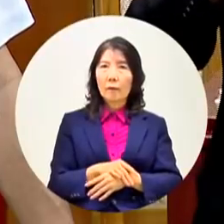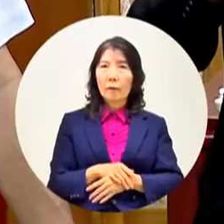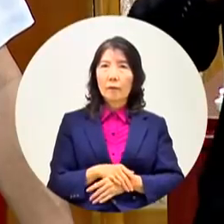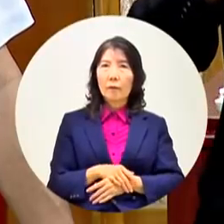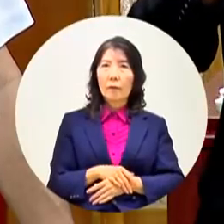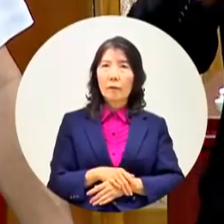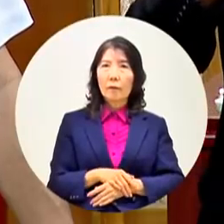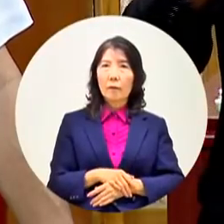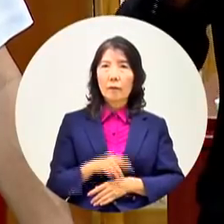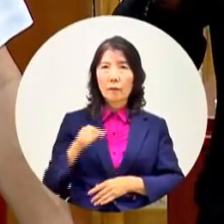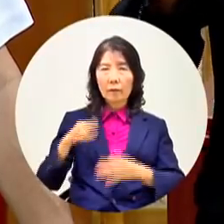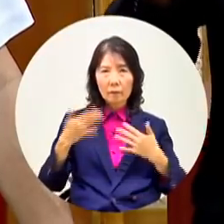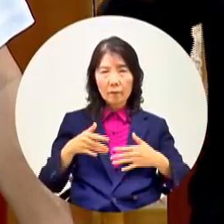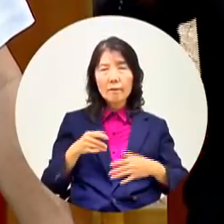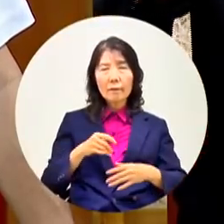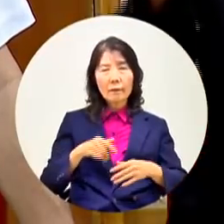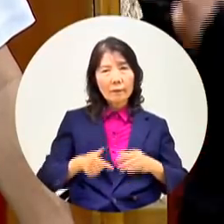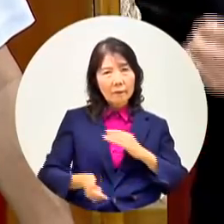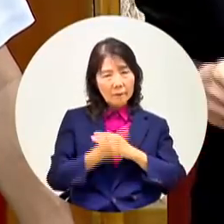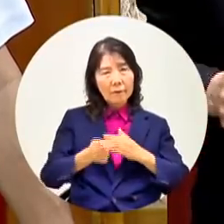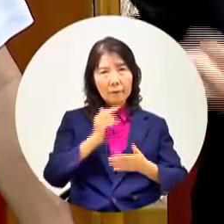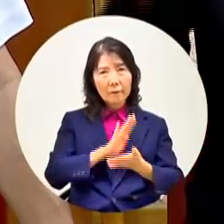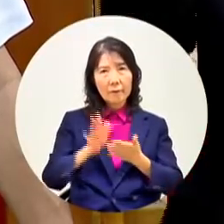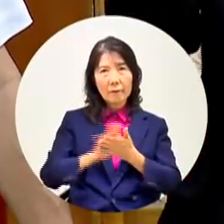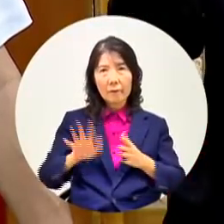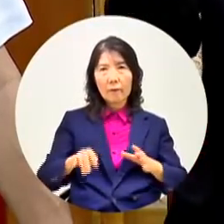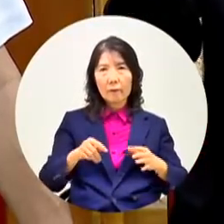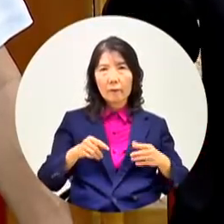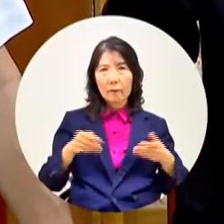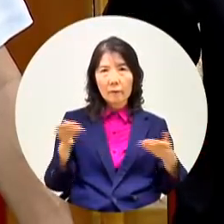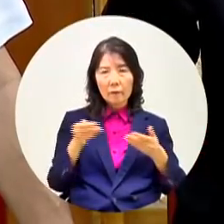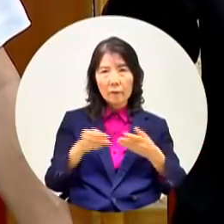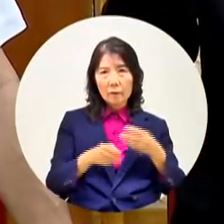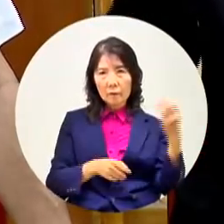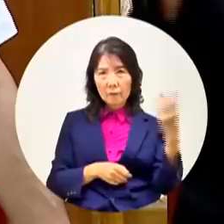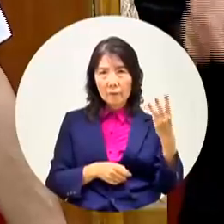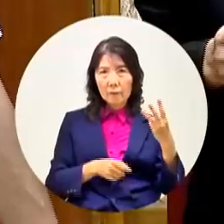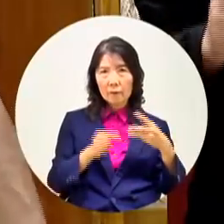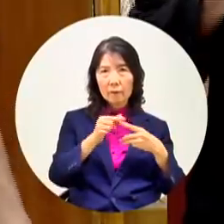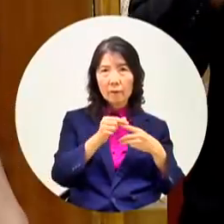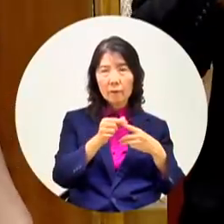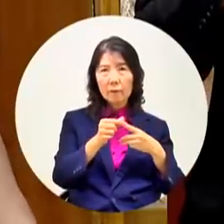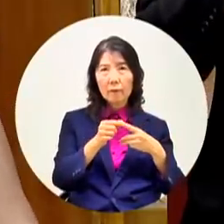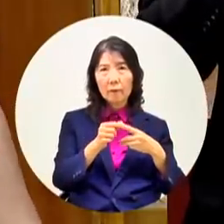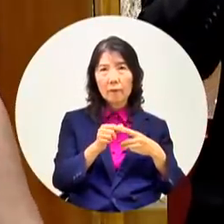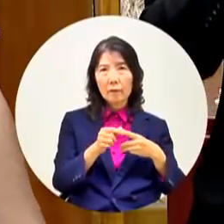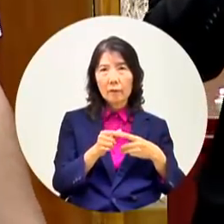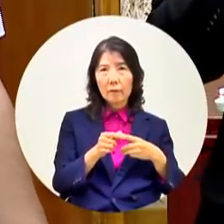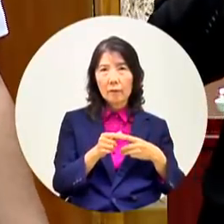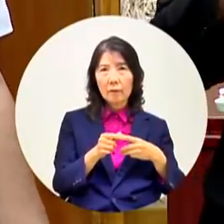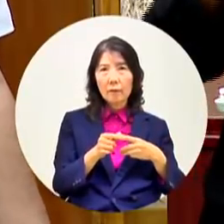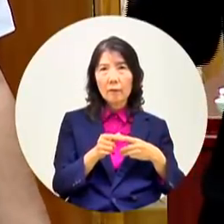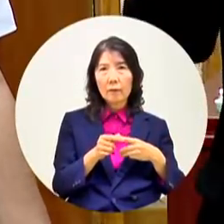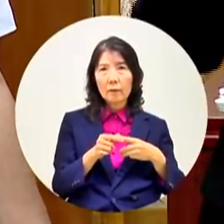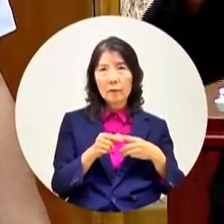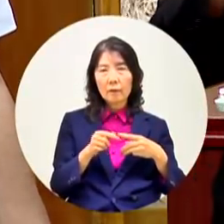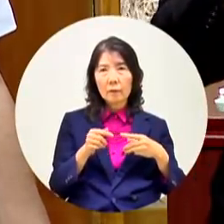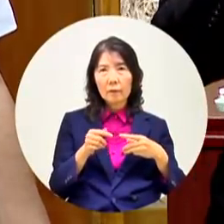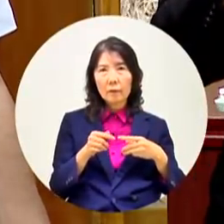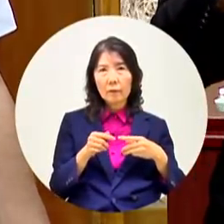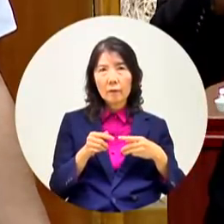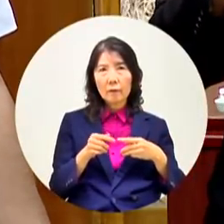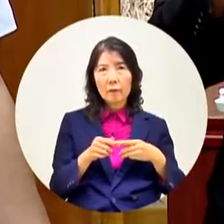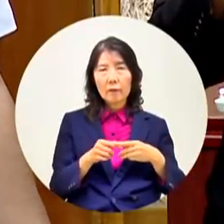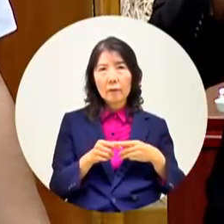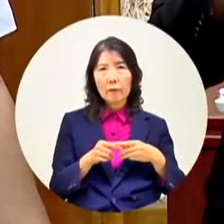这问题念伊就会解决啦吼。即马工程的部分有三个工区啦。第一个港区内底呢，即马进度是有 等于车专